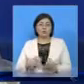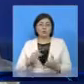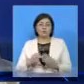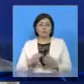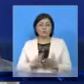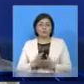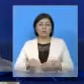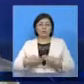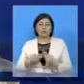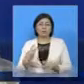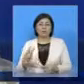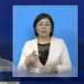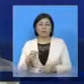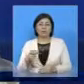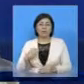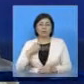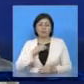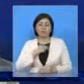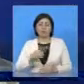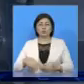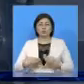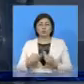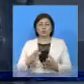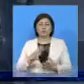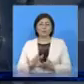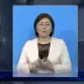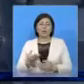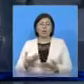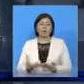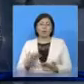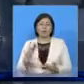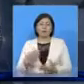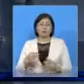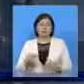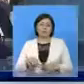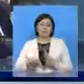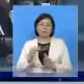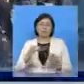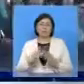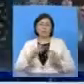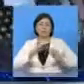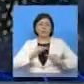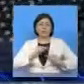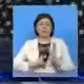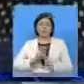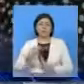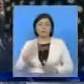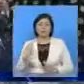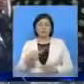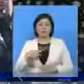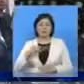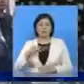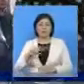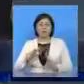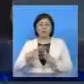ұсынды. 2 кандидат өзін-өзі ұсынды. Бүгінде 4 сайлау учаскесі өз жұмысын бастады. Екеуі Тоқмансай